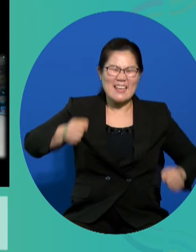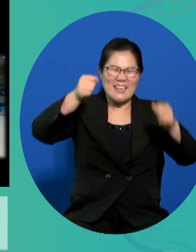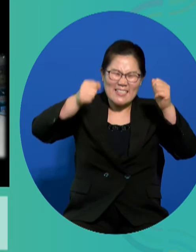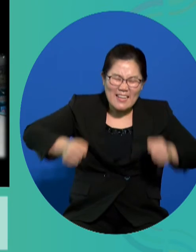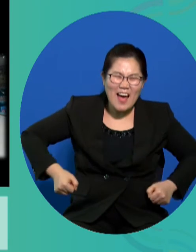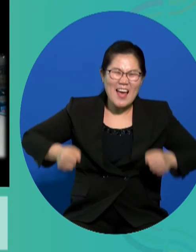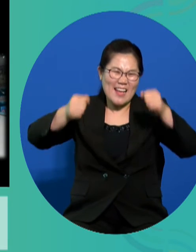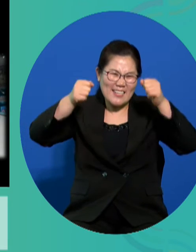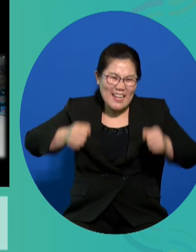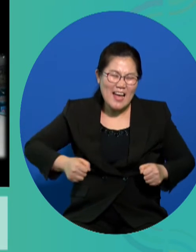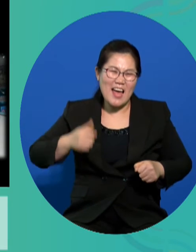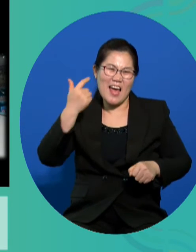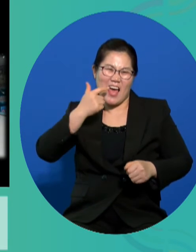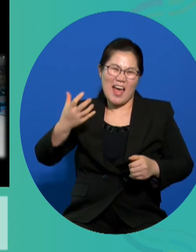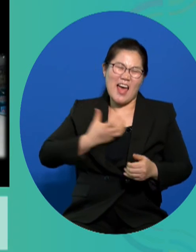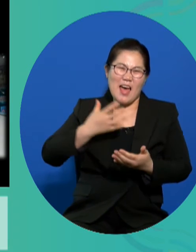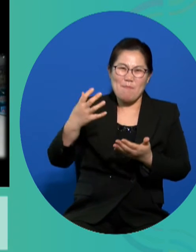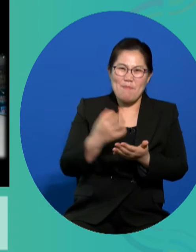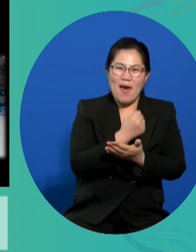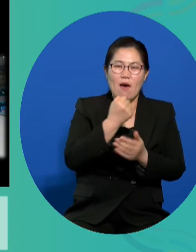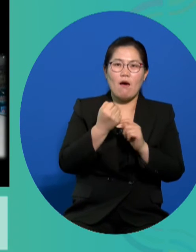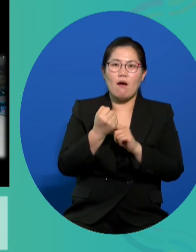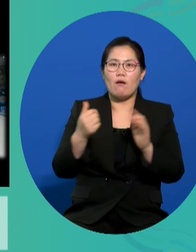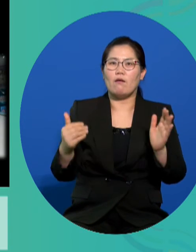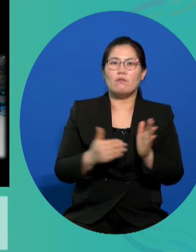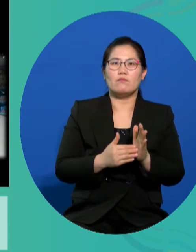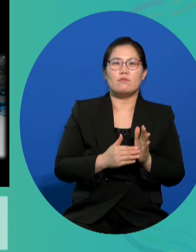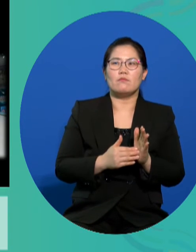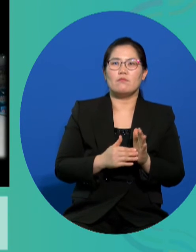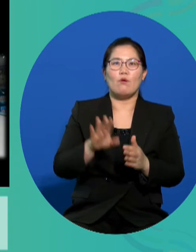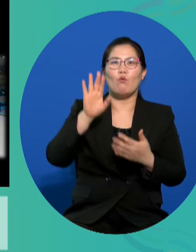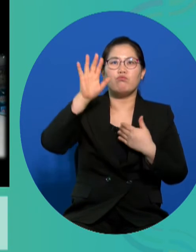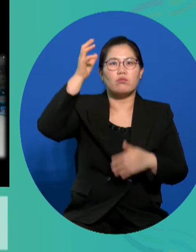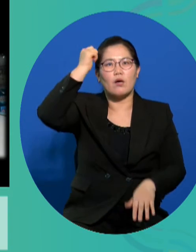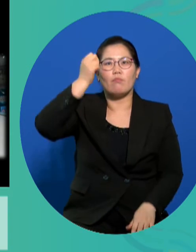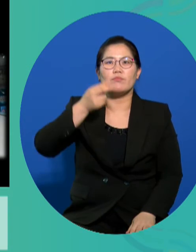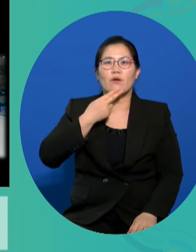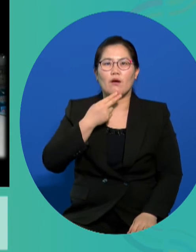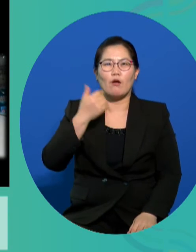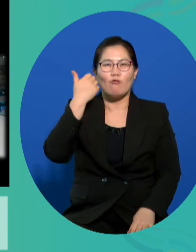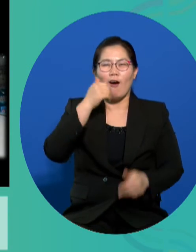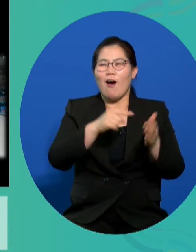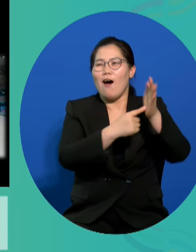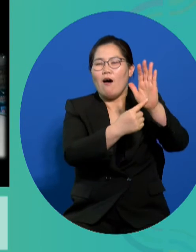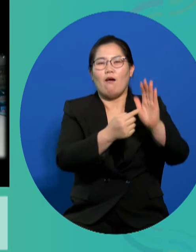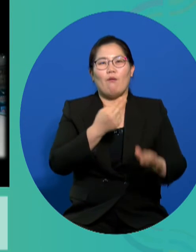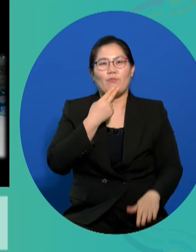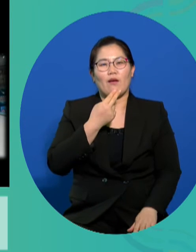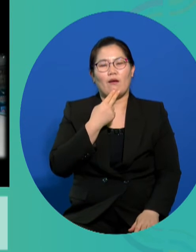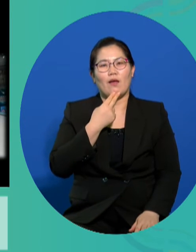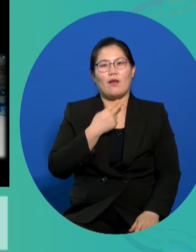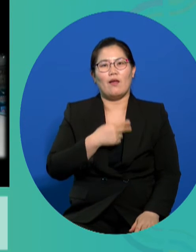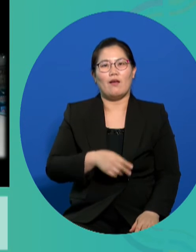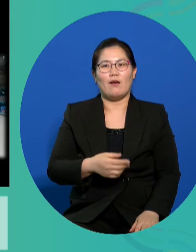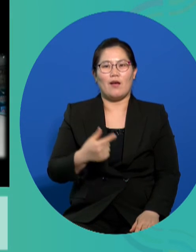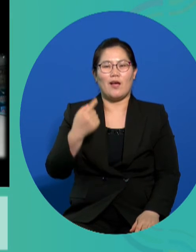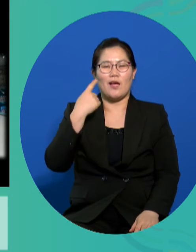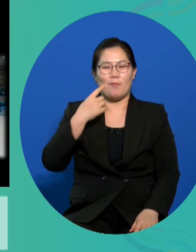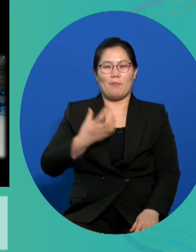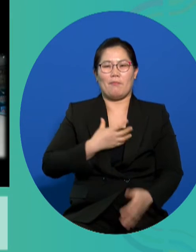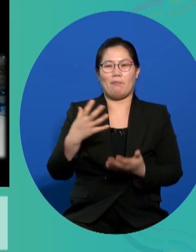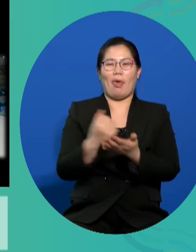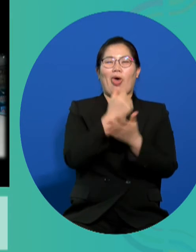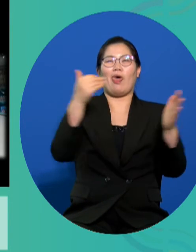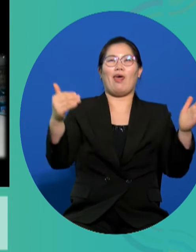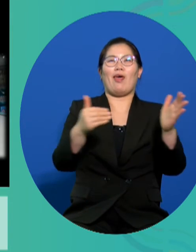해봤는데 아무도 그런 얘기를 안 하더라고요. 하다못해 뭐 대한장애인체육회에서도 그렇고 강원도 측면에서도 그렇고